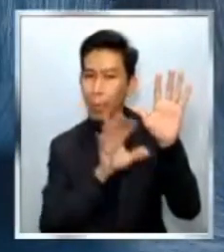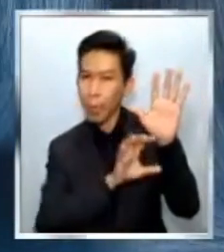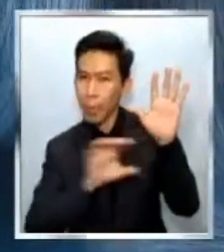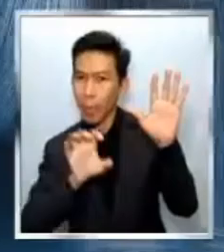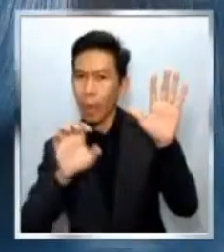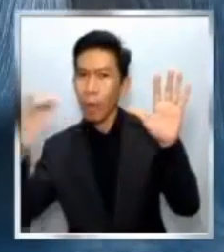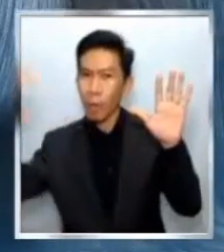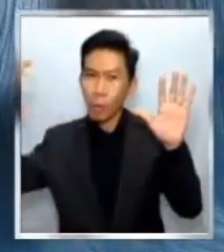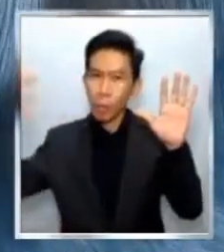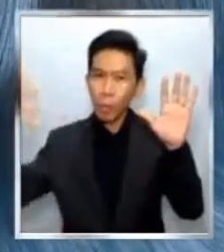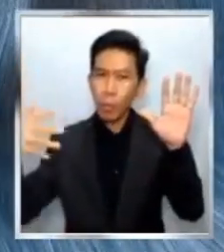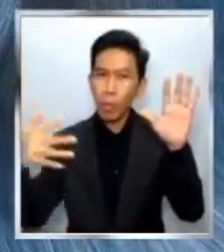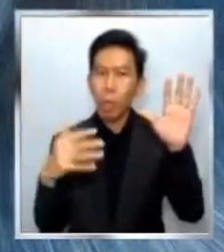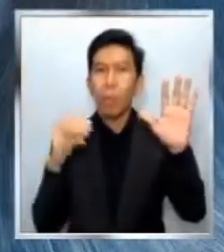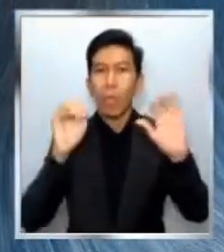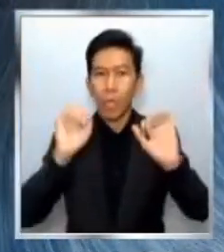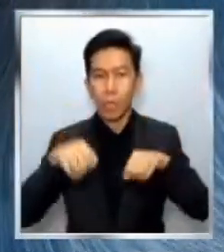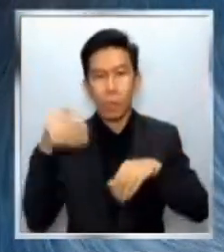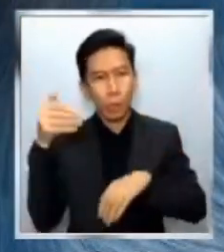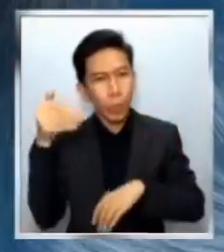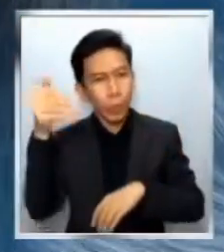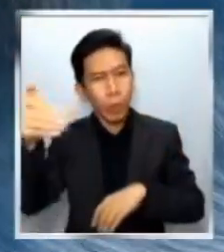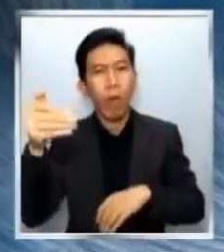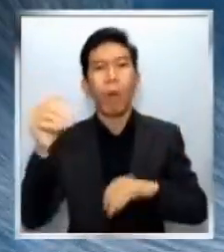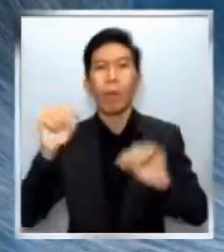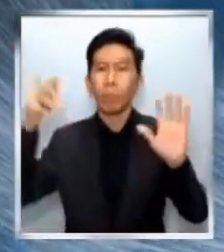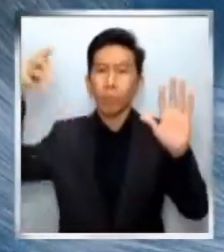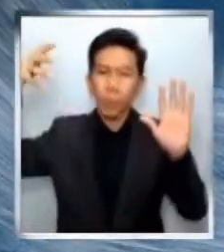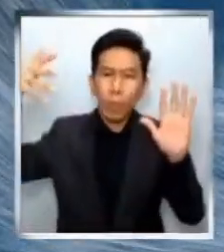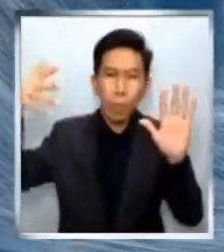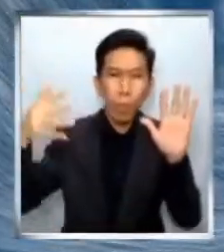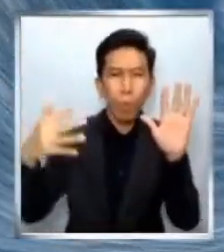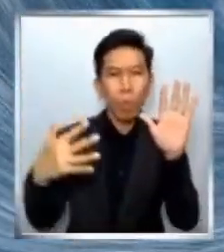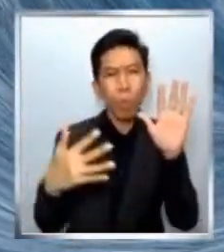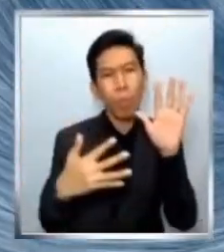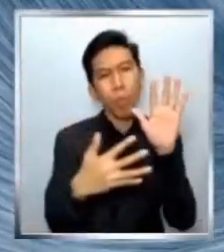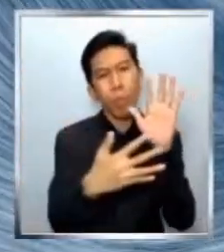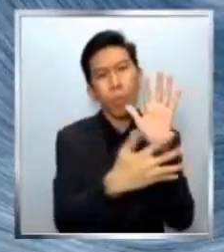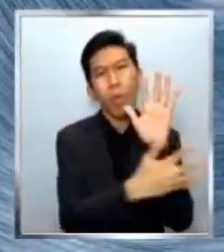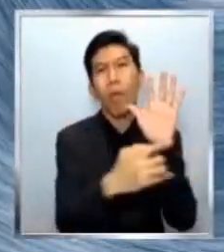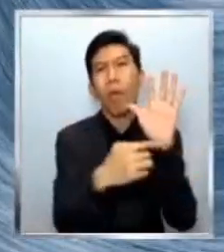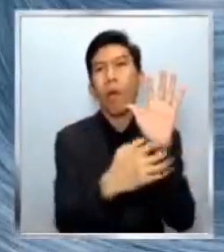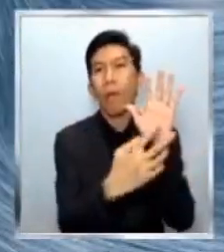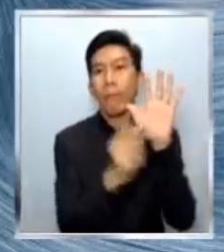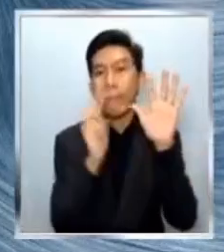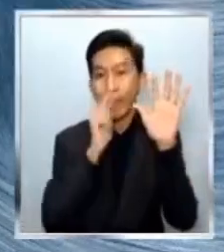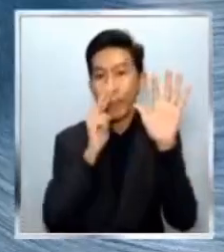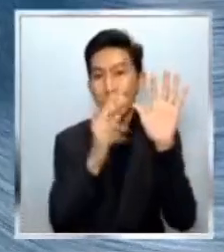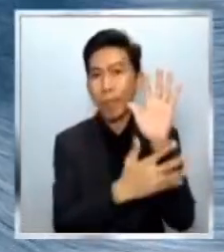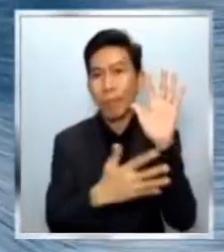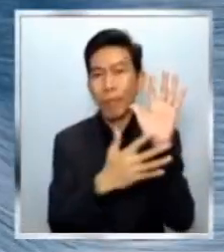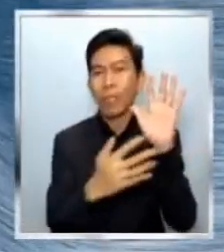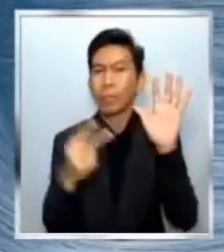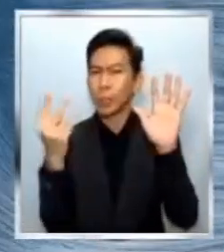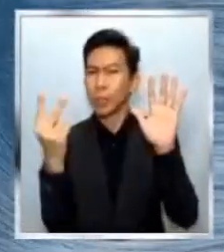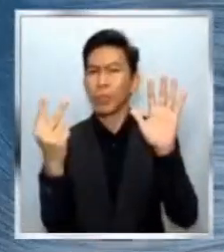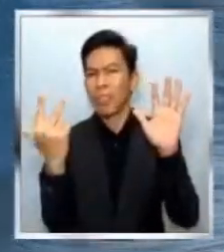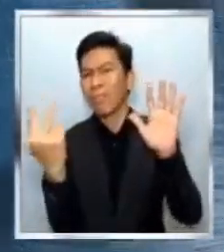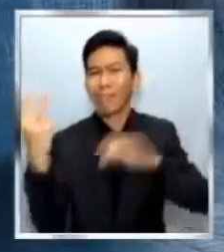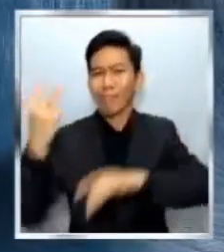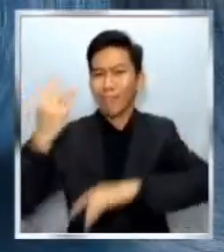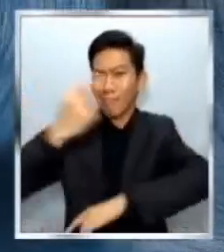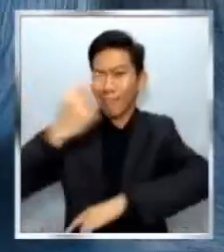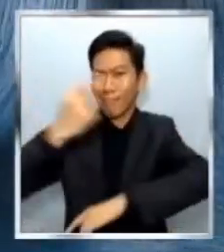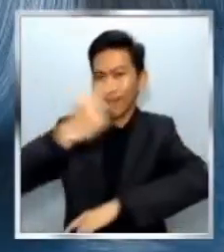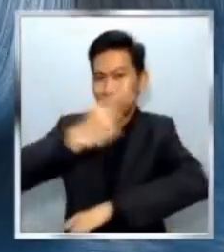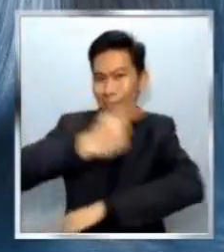Metro Weather, posible itong pumasok ng Philippine Area of Responsibility sa loob na 2 o 3 araw. Pero ayon sa PAGASA, mababa